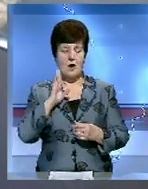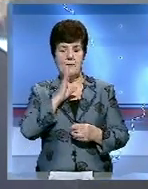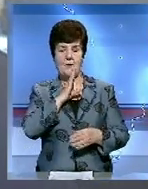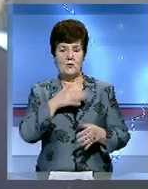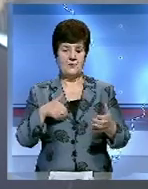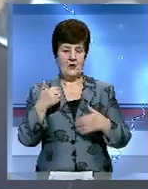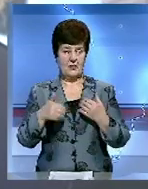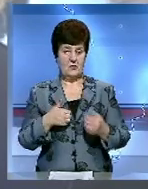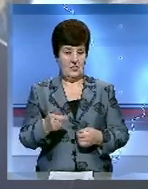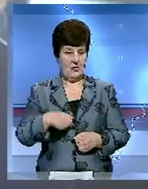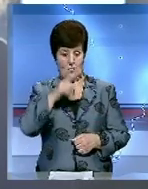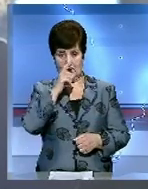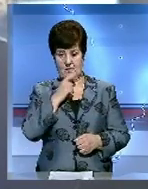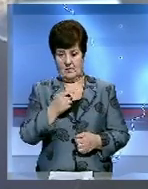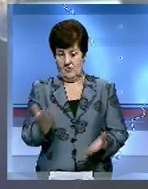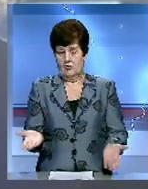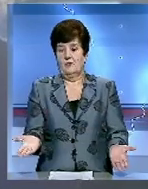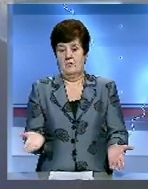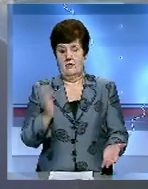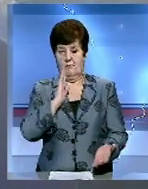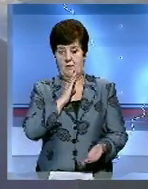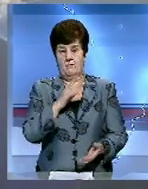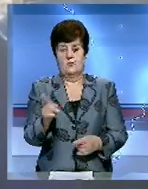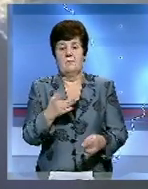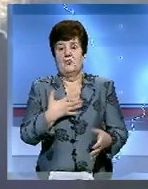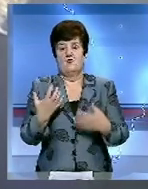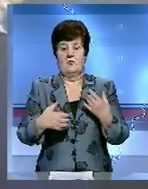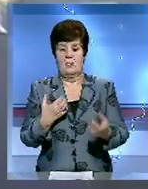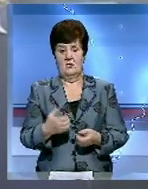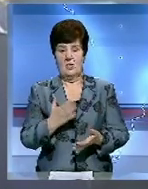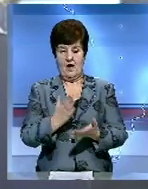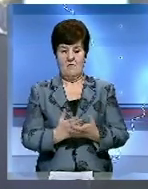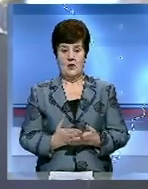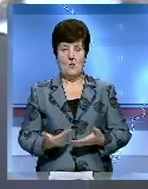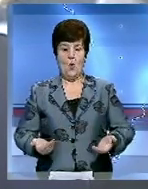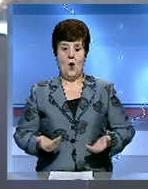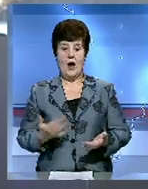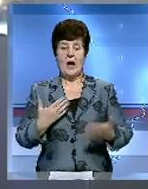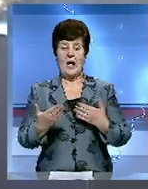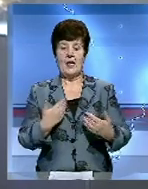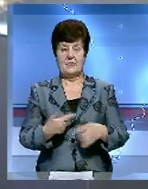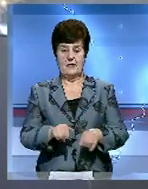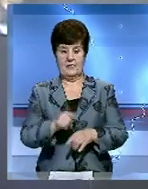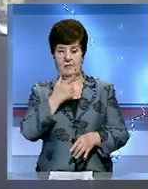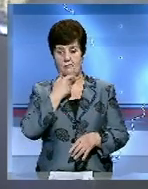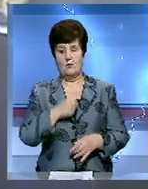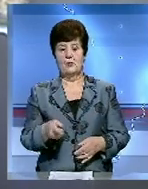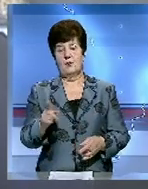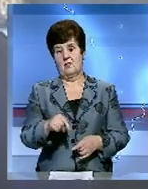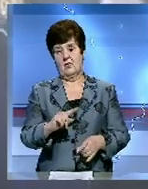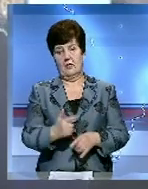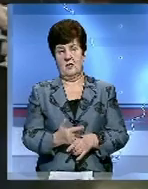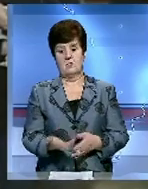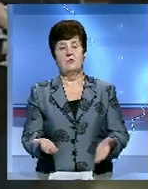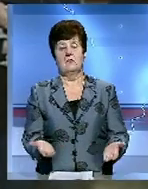Chiar nu înțeleg pe mama ta. De ce ar face ea griji? Avem o relație atât de frumoasă, iar ea nu are încredere în noi. Te duc eu mai târziu